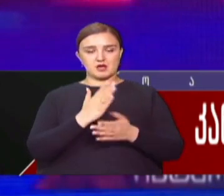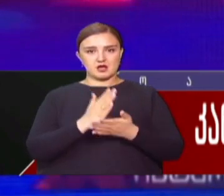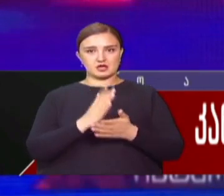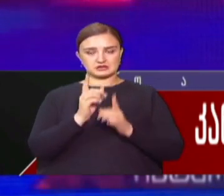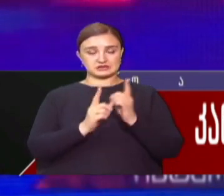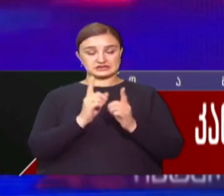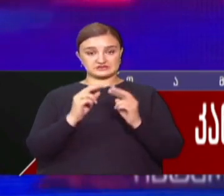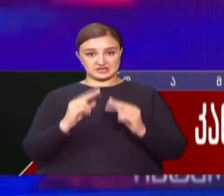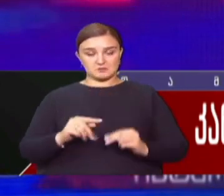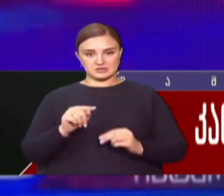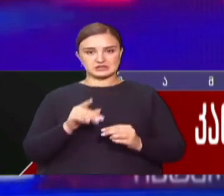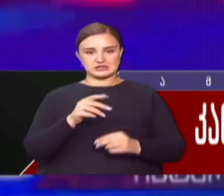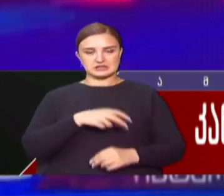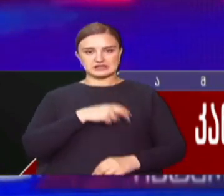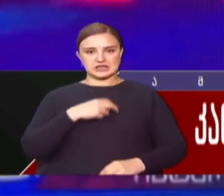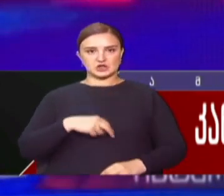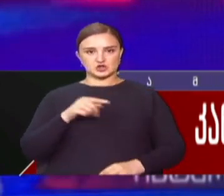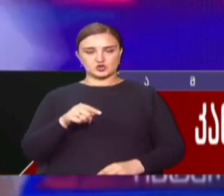ავტორიტარიზმის ჭაობი არის კატასტროფა.